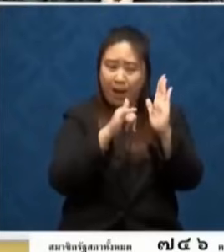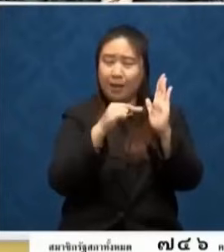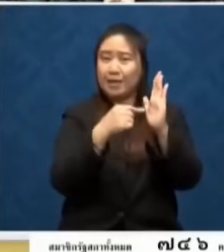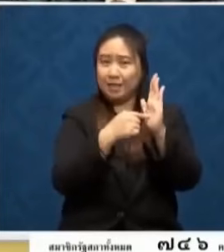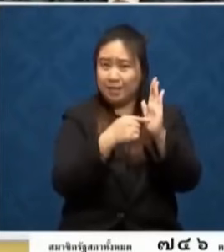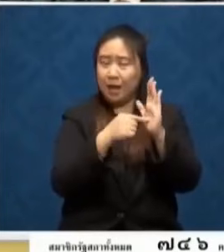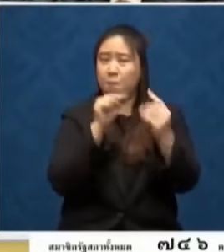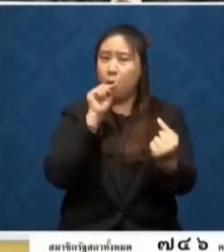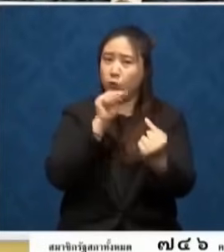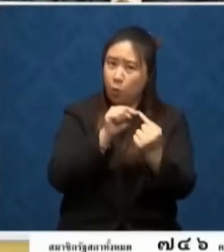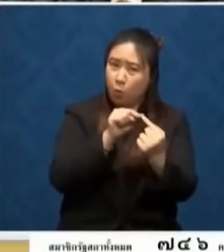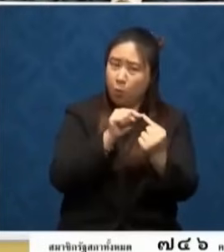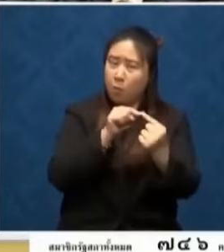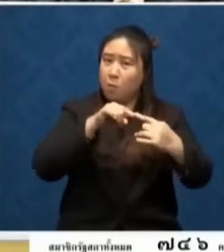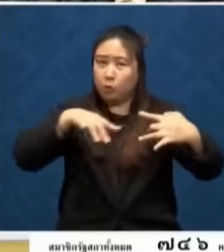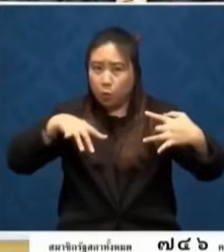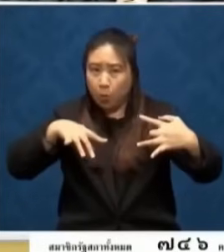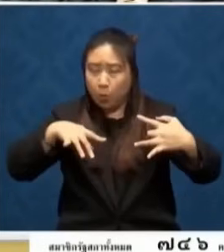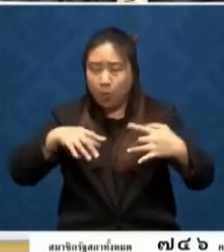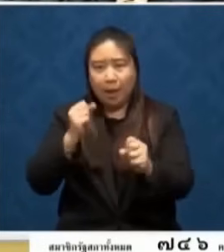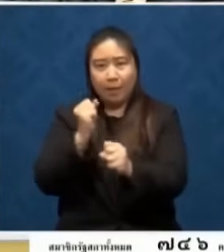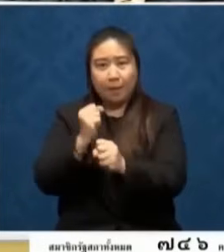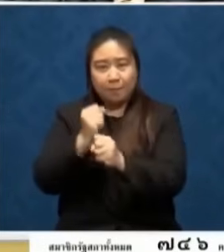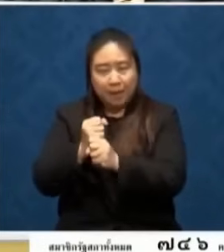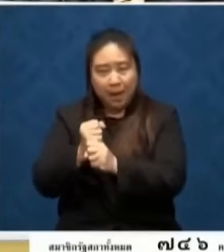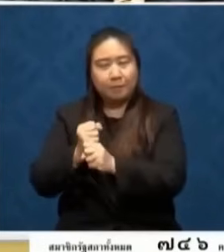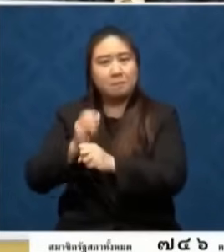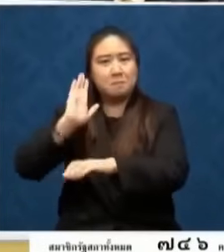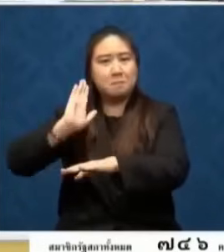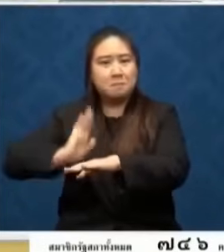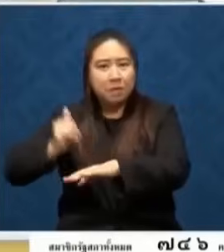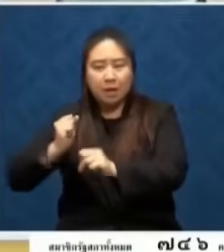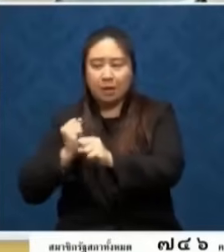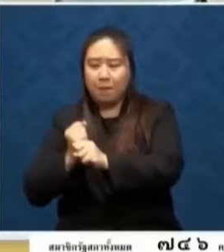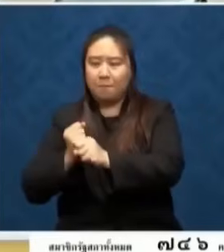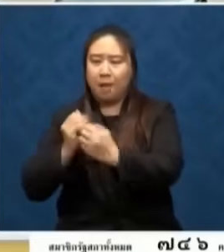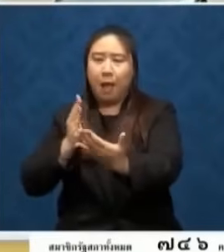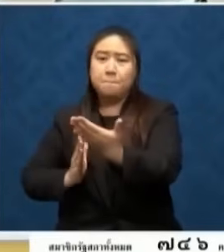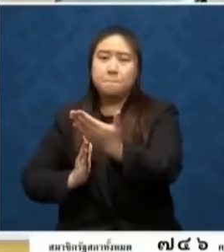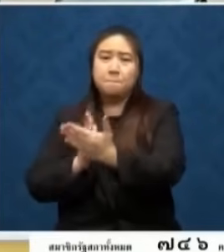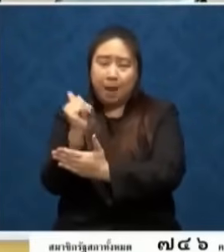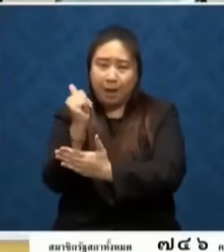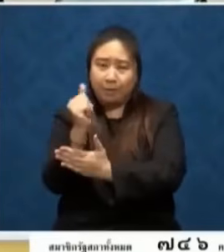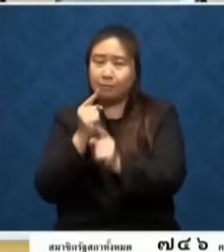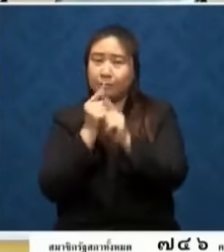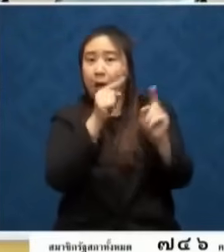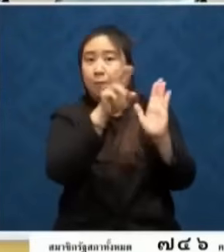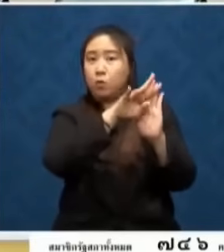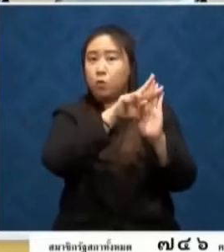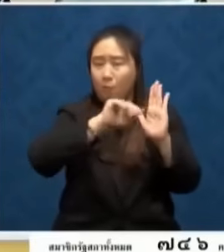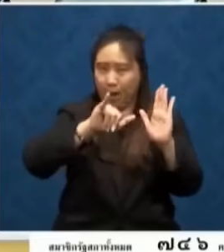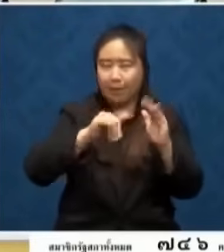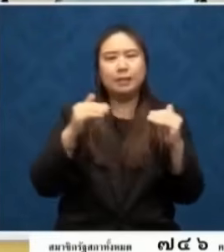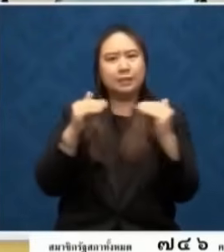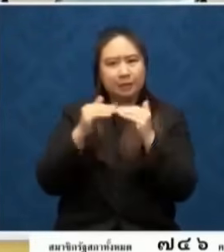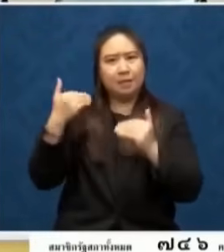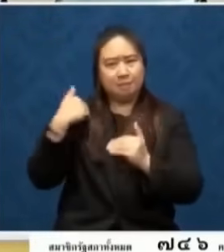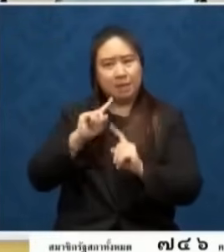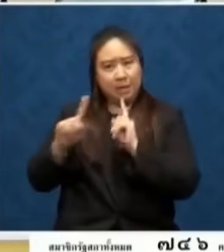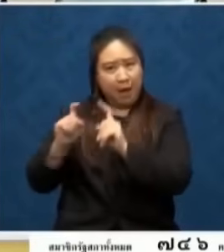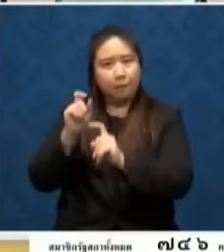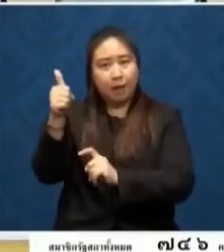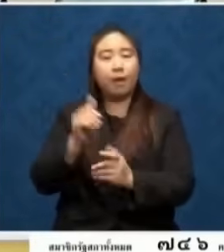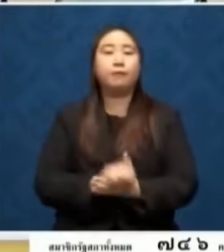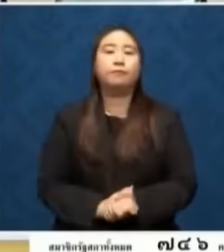และความสามารถที่จะบริหารราชการแผ่นดินให้สำเร็จผลตามนโยบายความสามารถ